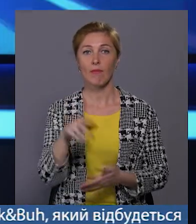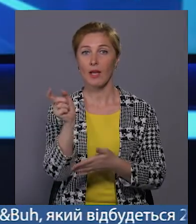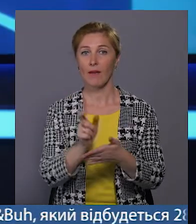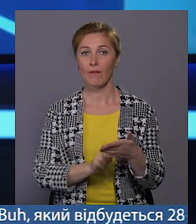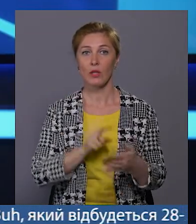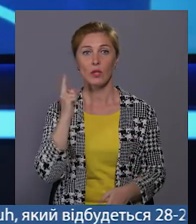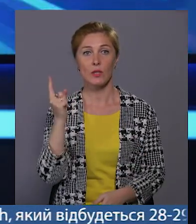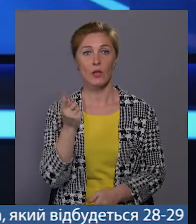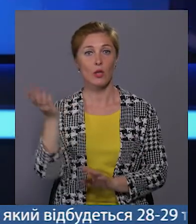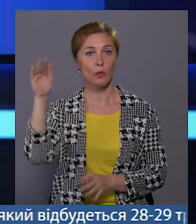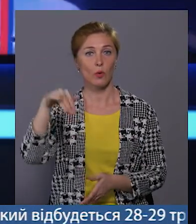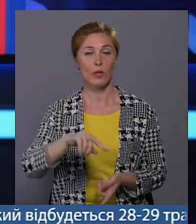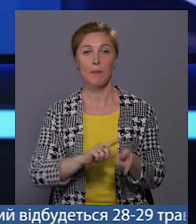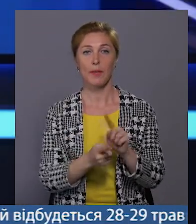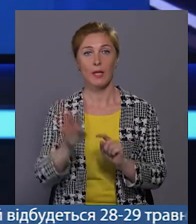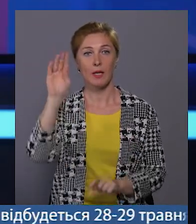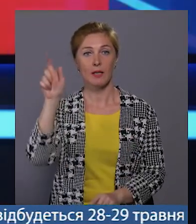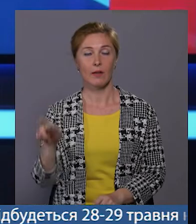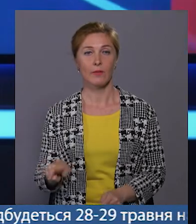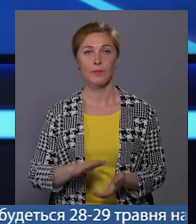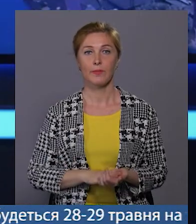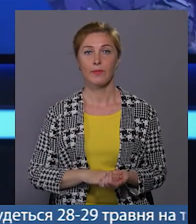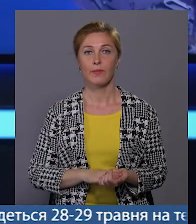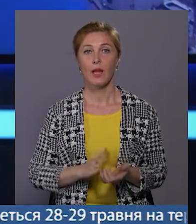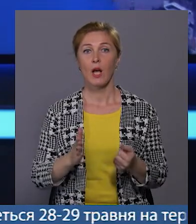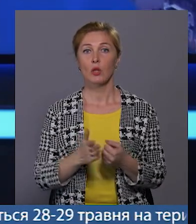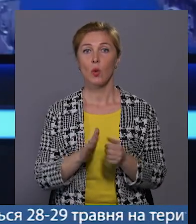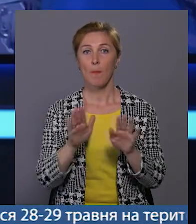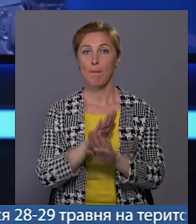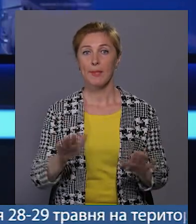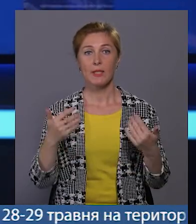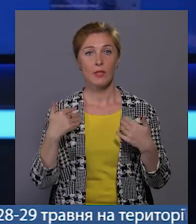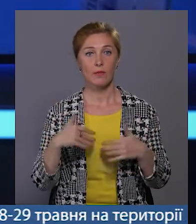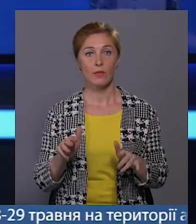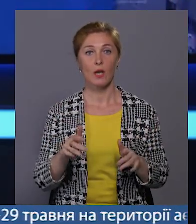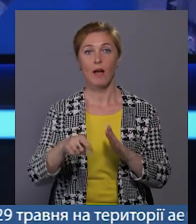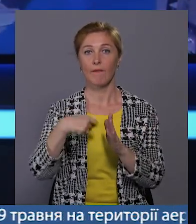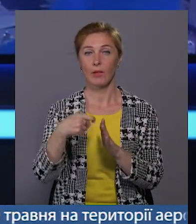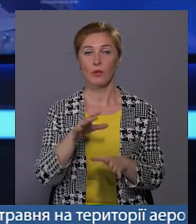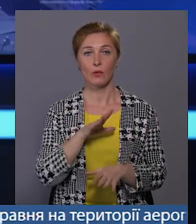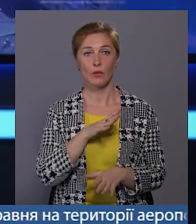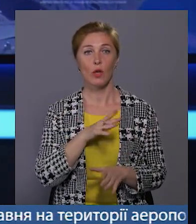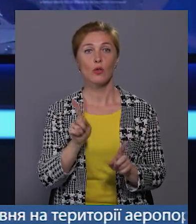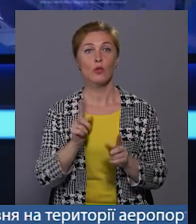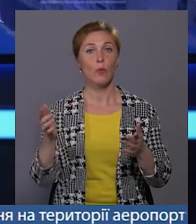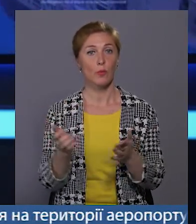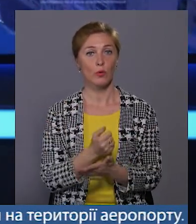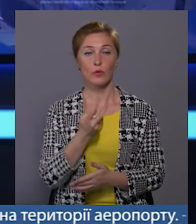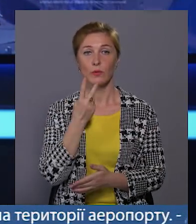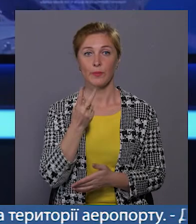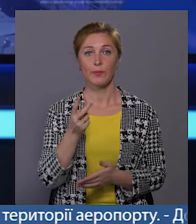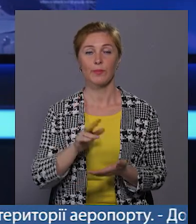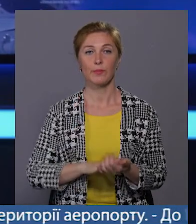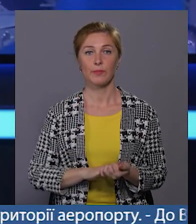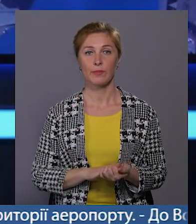ноти переклав артист хору Станіслав Ярецький. До пісні вже відзняли відео. Що із того вийшло, незабаром